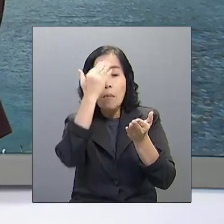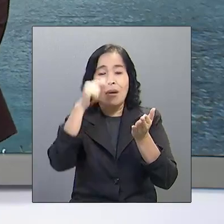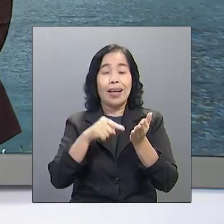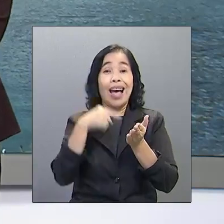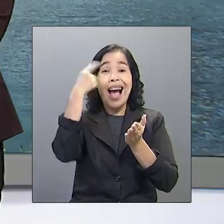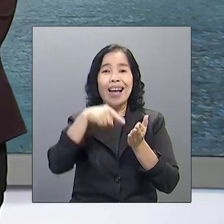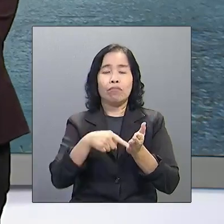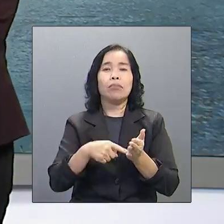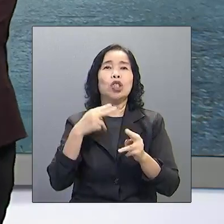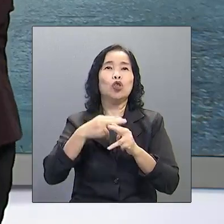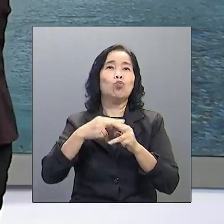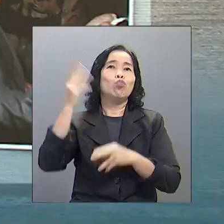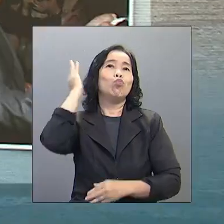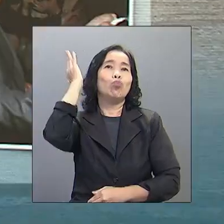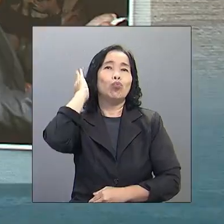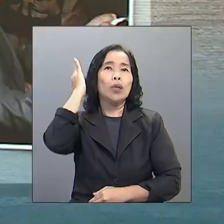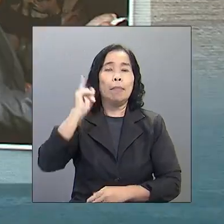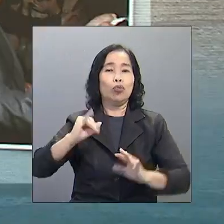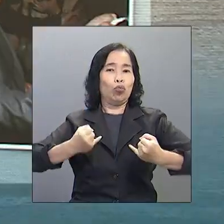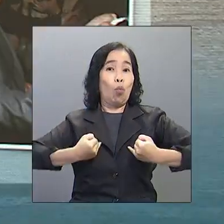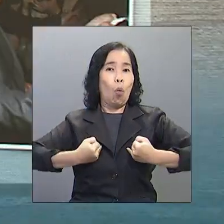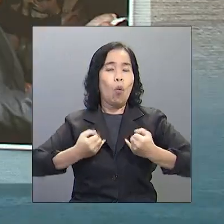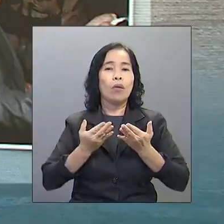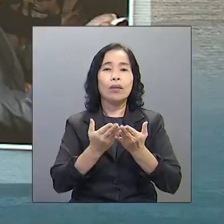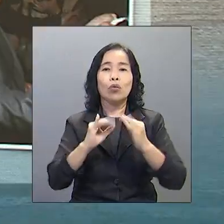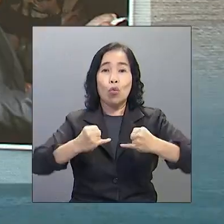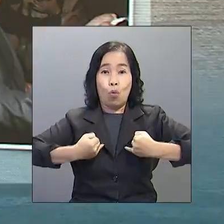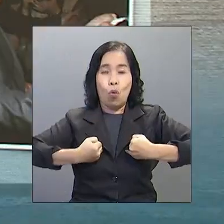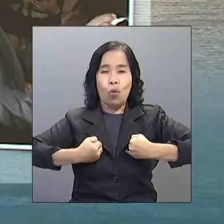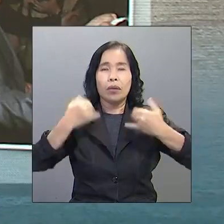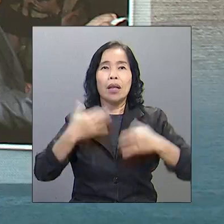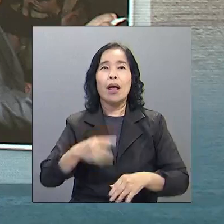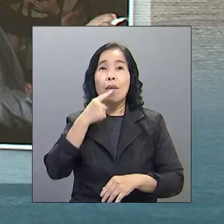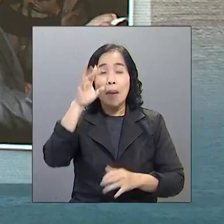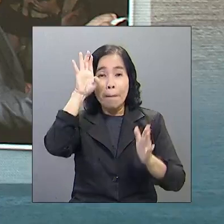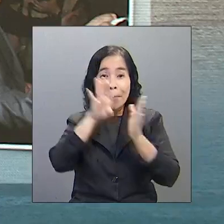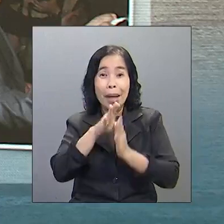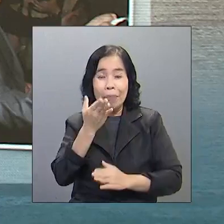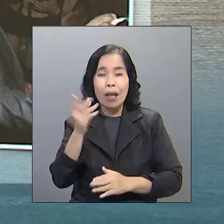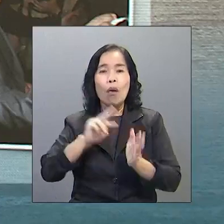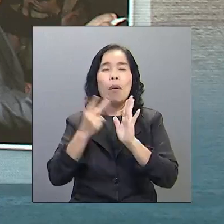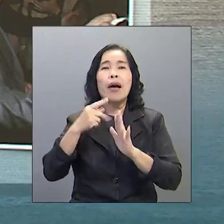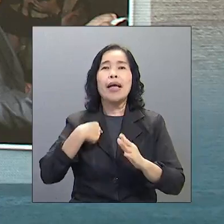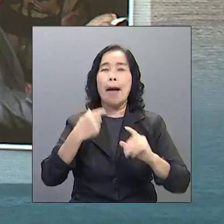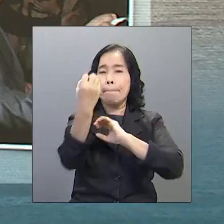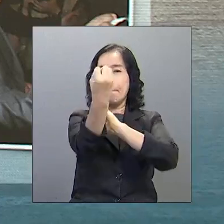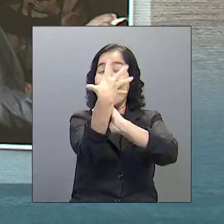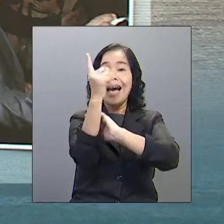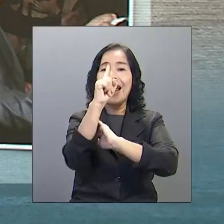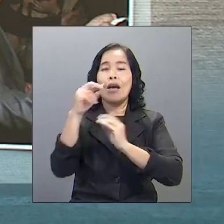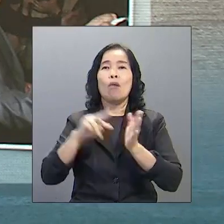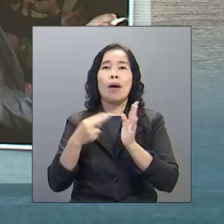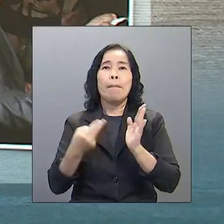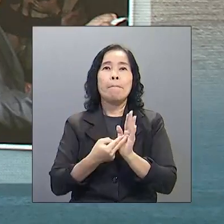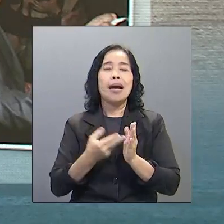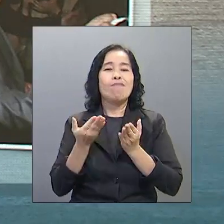ี้คะาเล็กซี่ มอดาชอฟ เป็เจ้าของเรือ ภาพทคผชมเห็นเป็ภาพในงานที่เขาถ่ายใงานเปิดสายการผลิท่